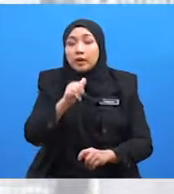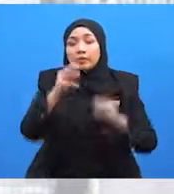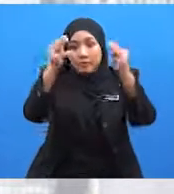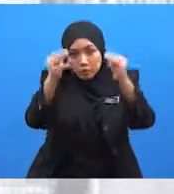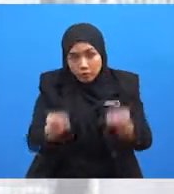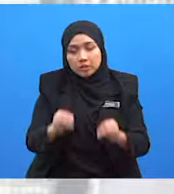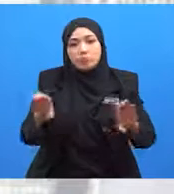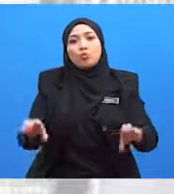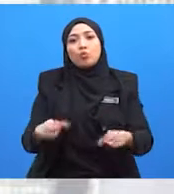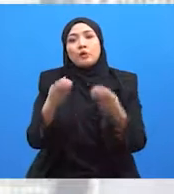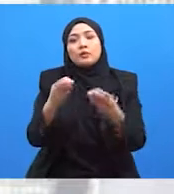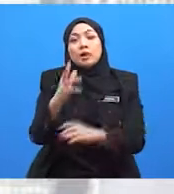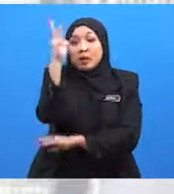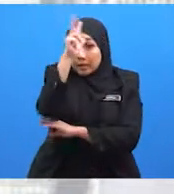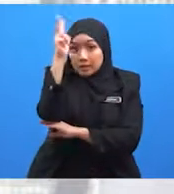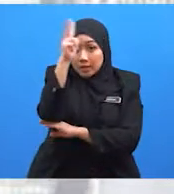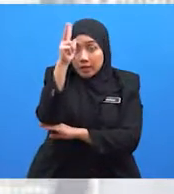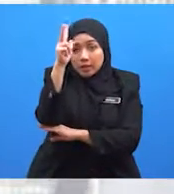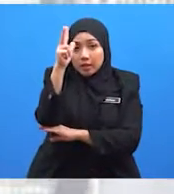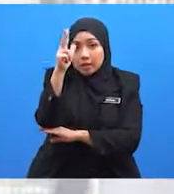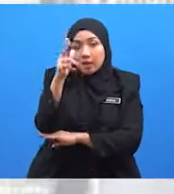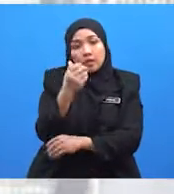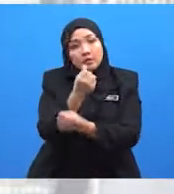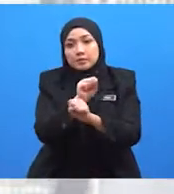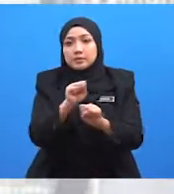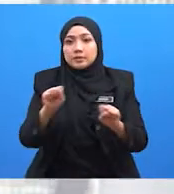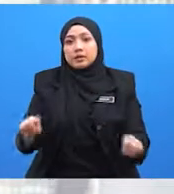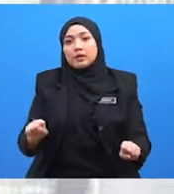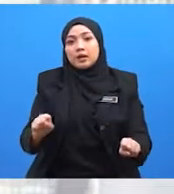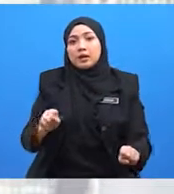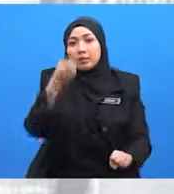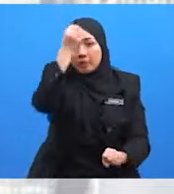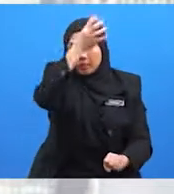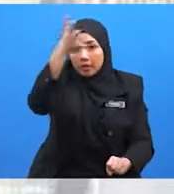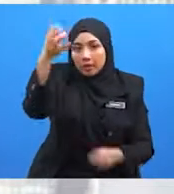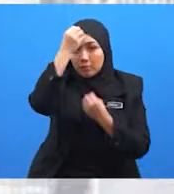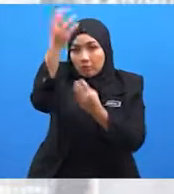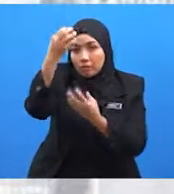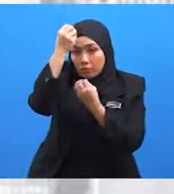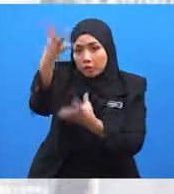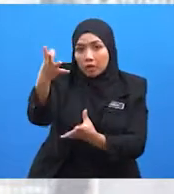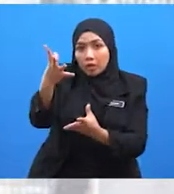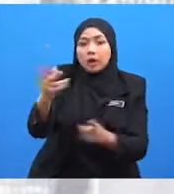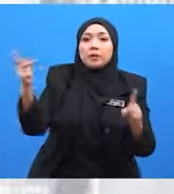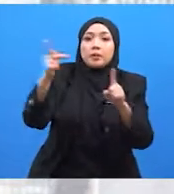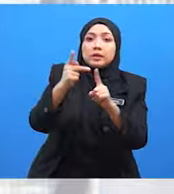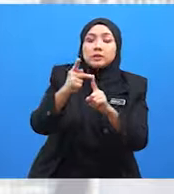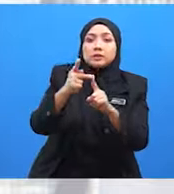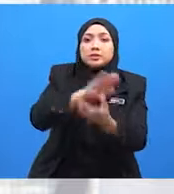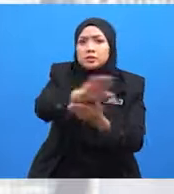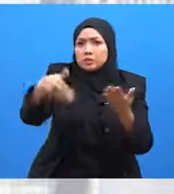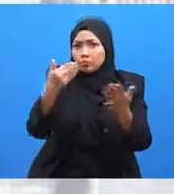Kerajaan menyediakan maklumat berkaitan peluang pekerjaan baharu kepada semua tenaga